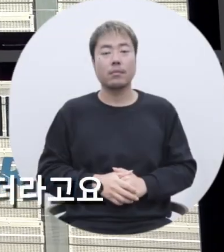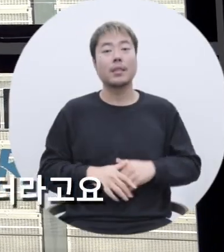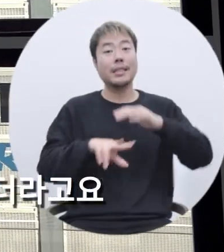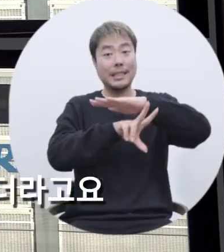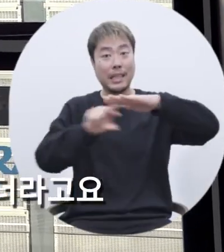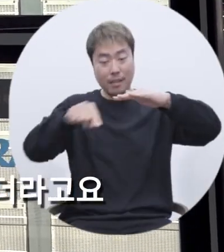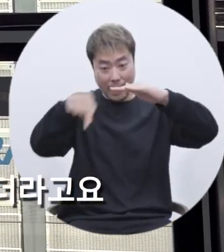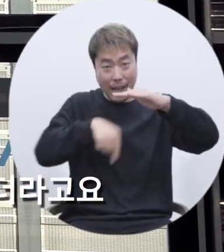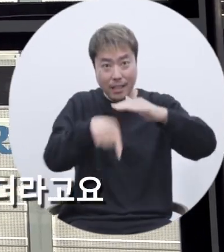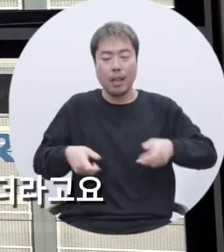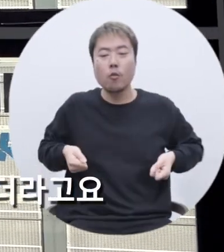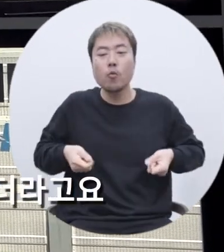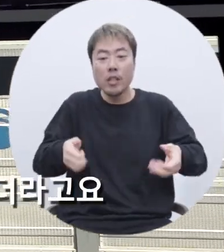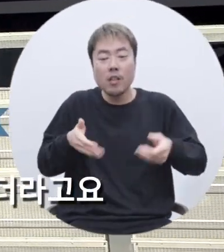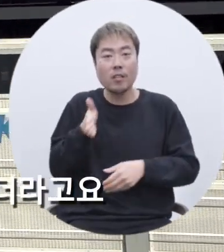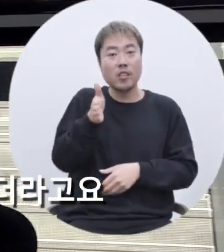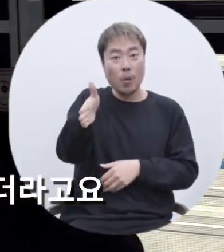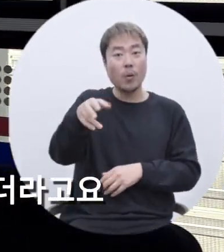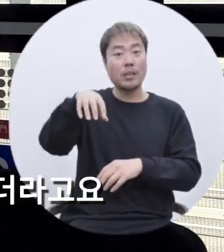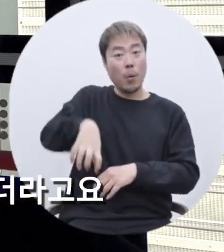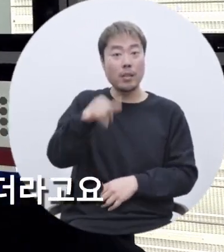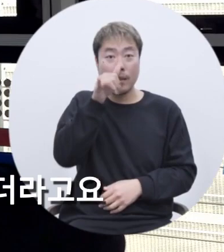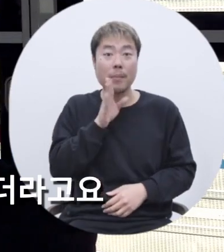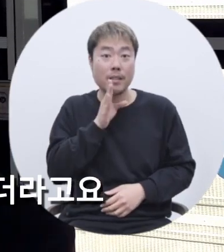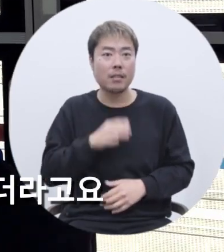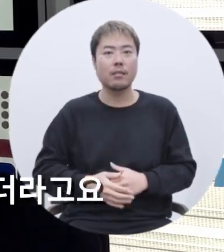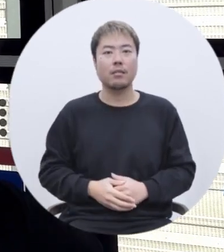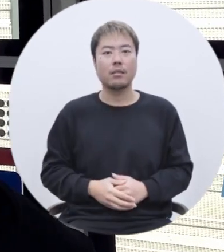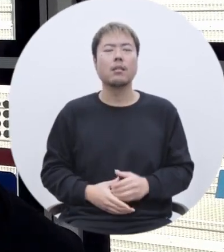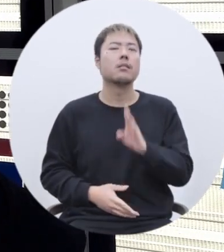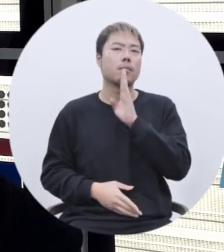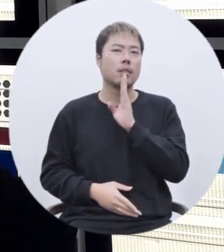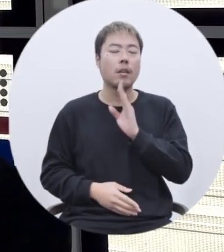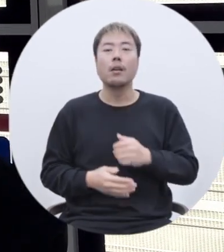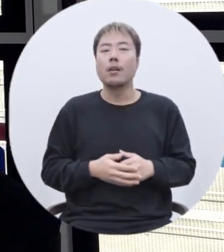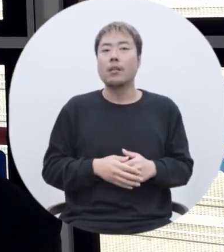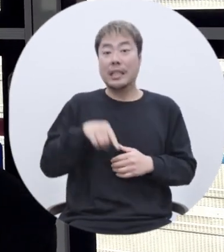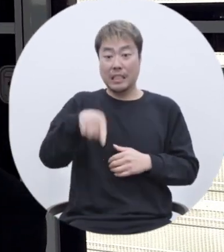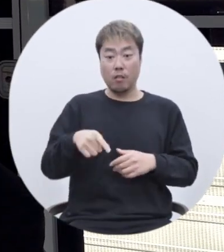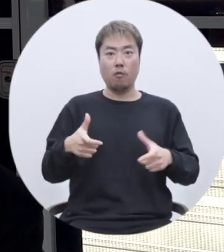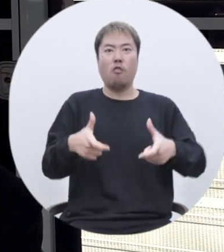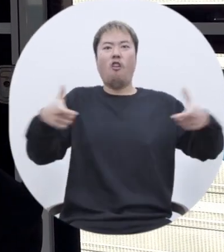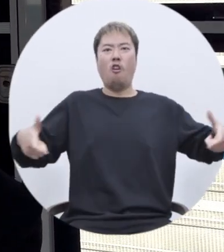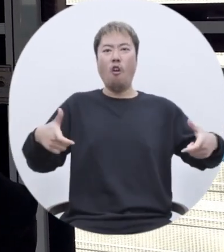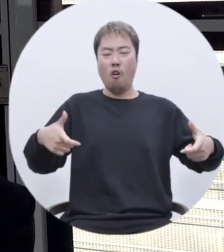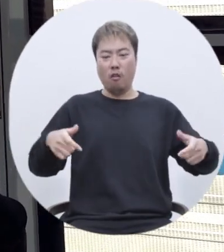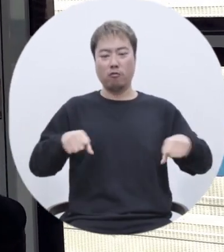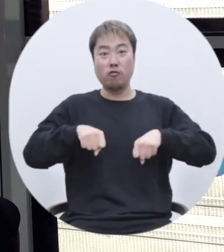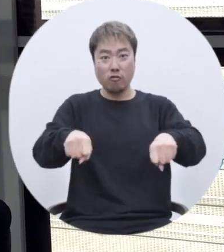하면은 휠체어 자리 따로 있다고 하더라고요. 네네. 그러니까 이게 어쨌든 부피가